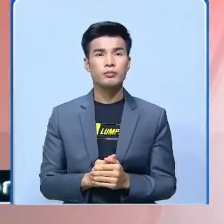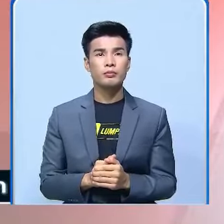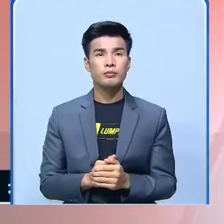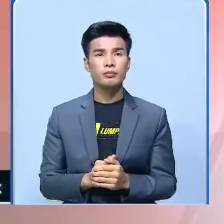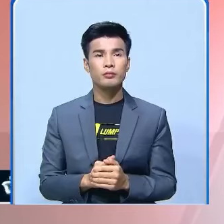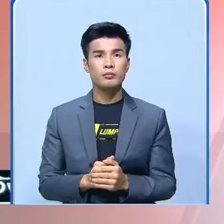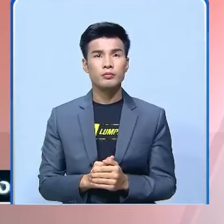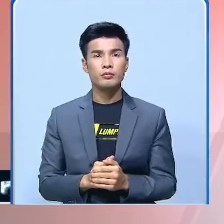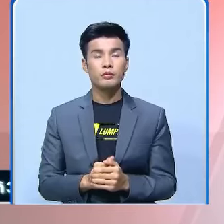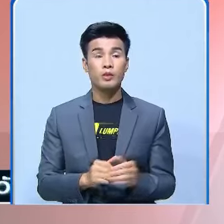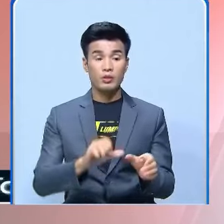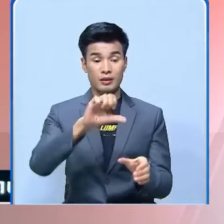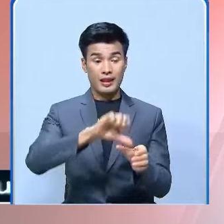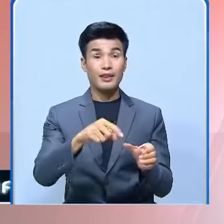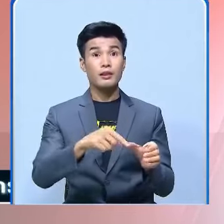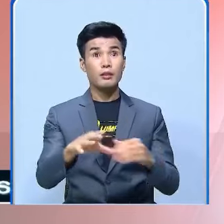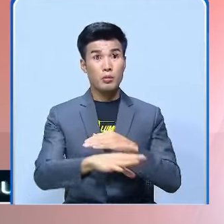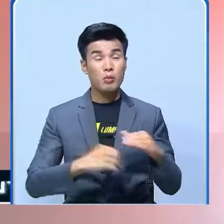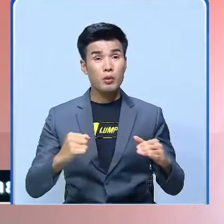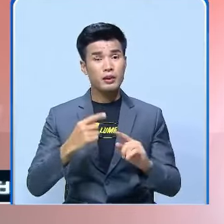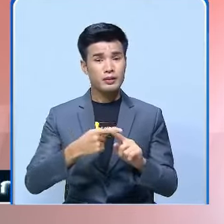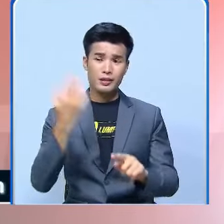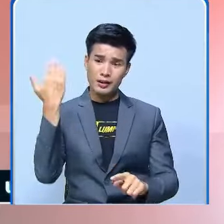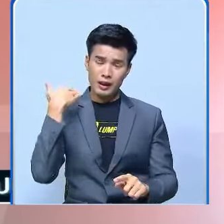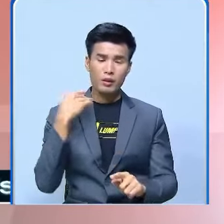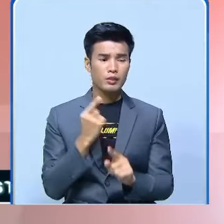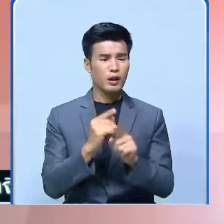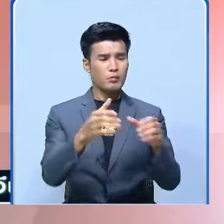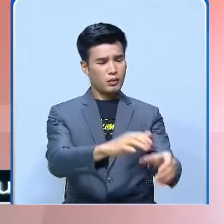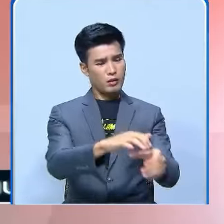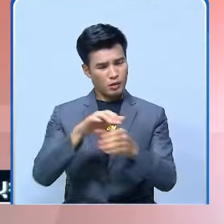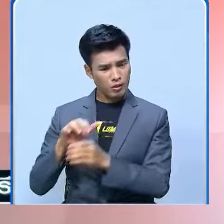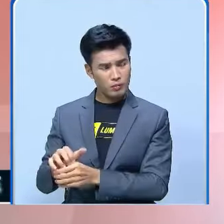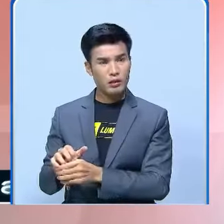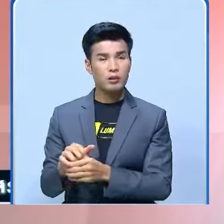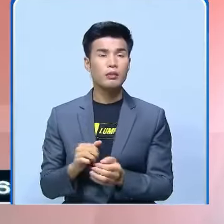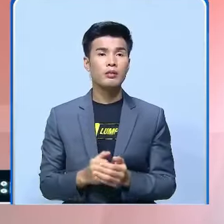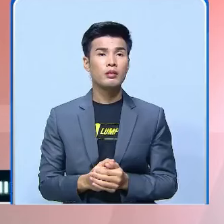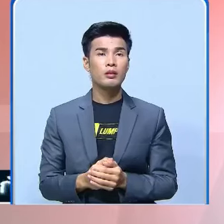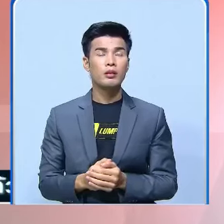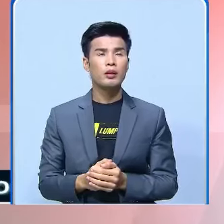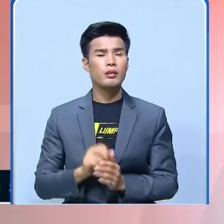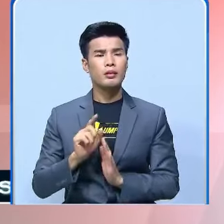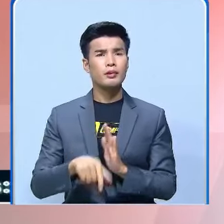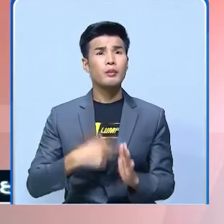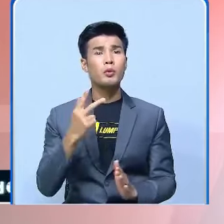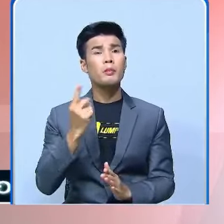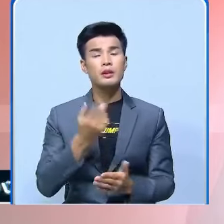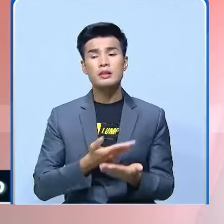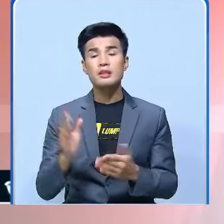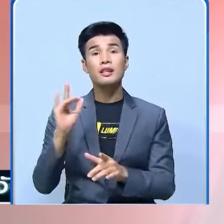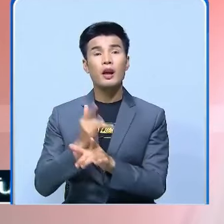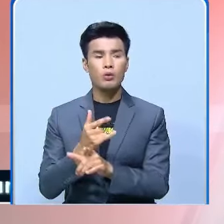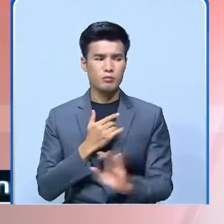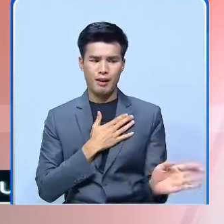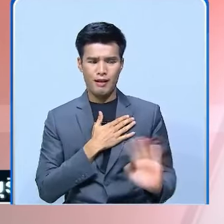ไปขโมยถังแก๊สเมื่อเดือนที่แล้วค่ะแล้วก็ไปตามคืนเสร็จกลับมาก็ไม่ถึง3ชั่วโมงมันก็มาซื้อเหล้าพอเราไม่ข